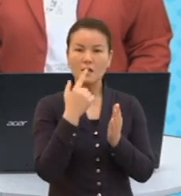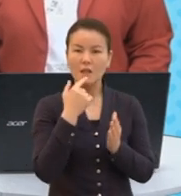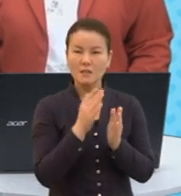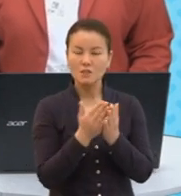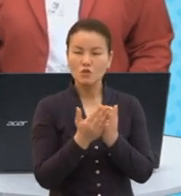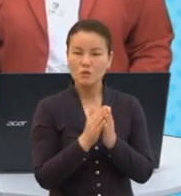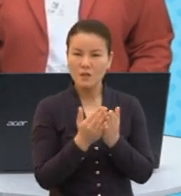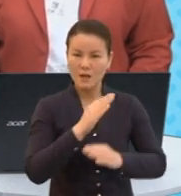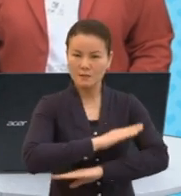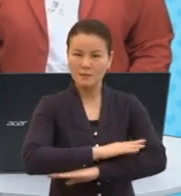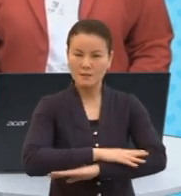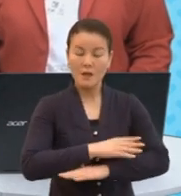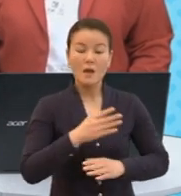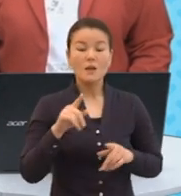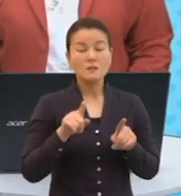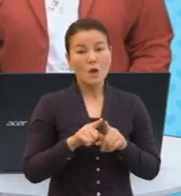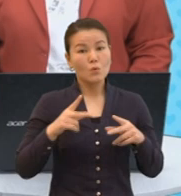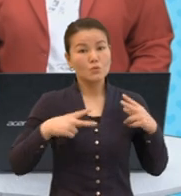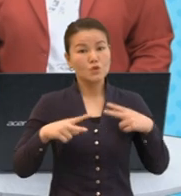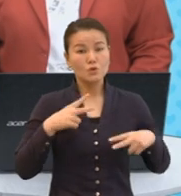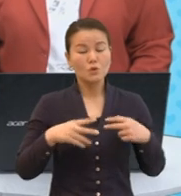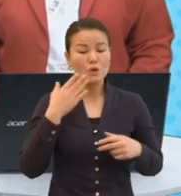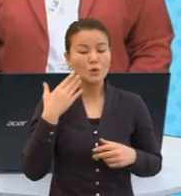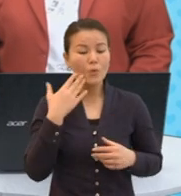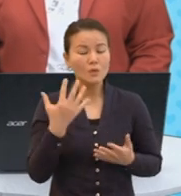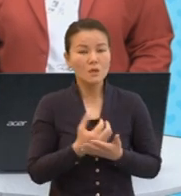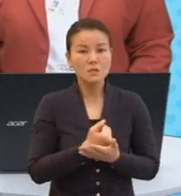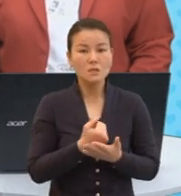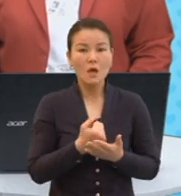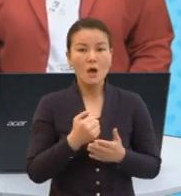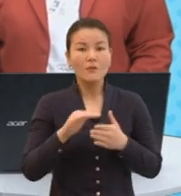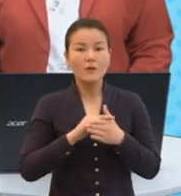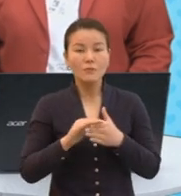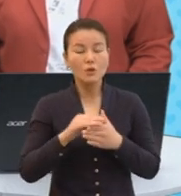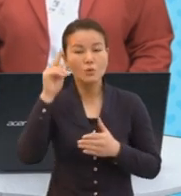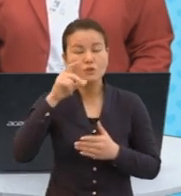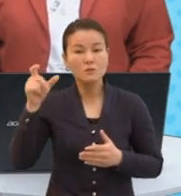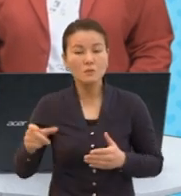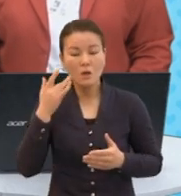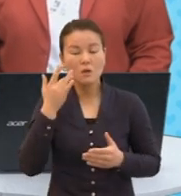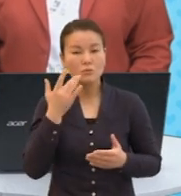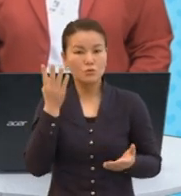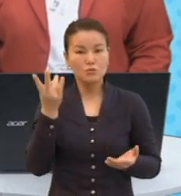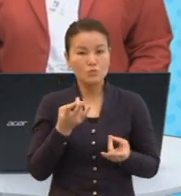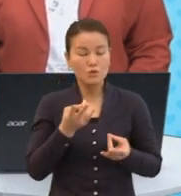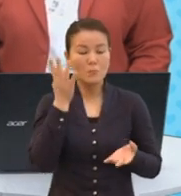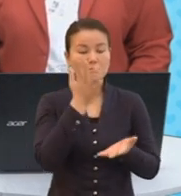учащихся. Так учителю легче найти фамилию ученика, которому необходимо выставить отметку.